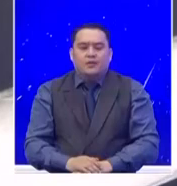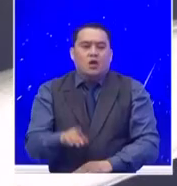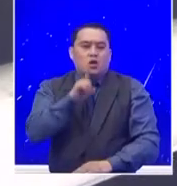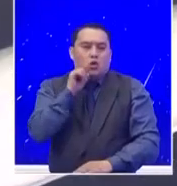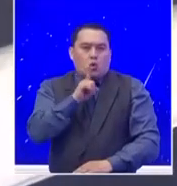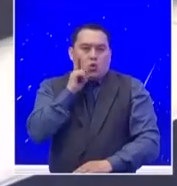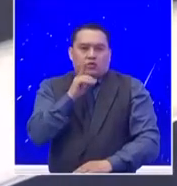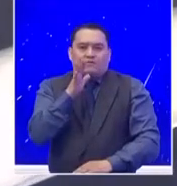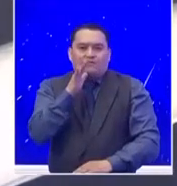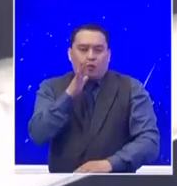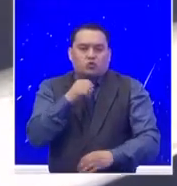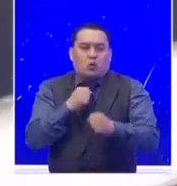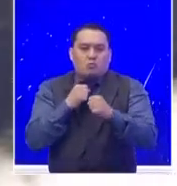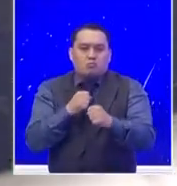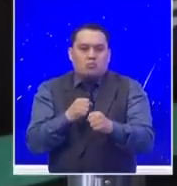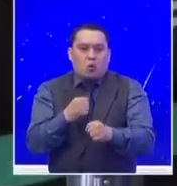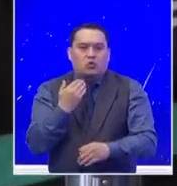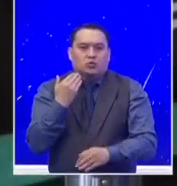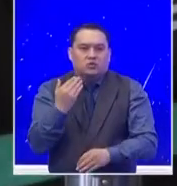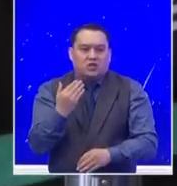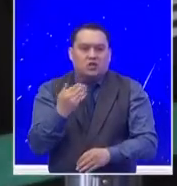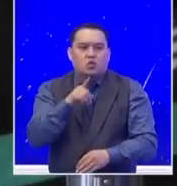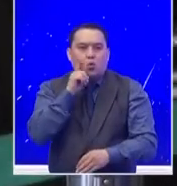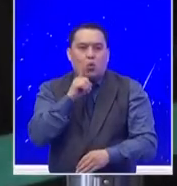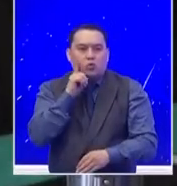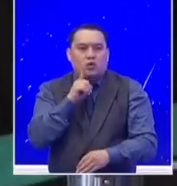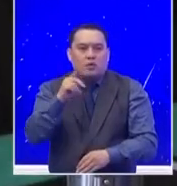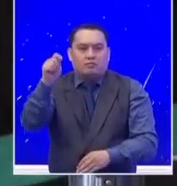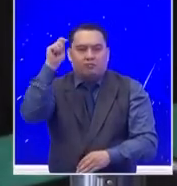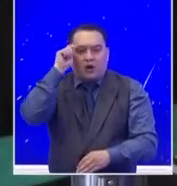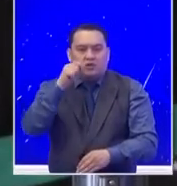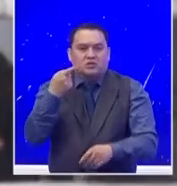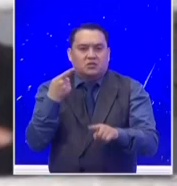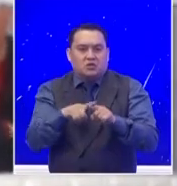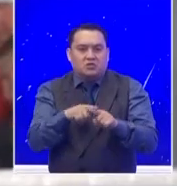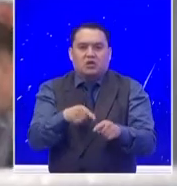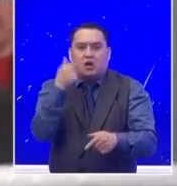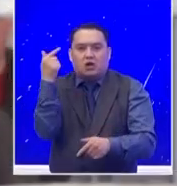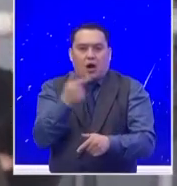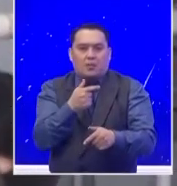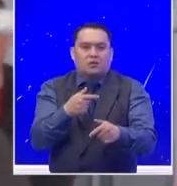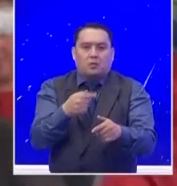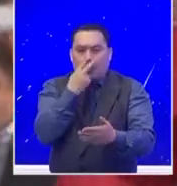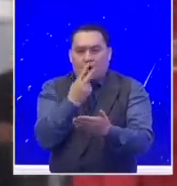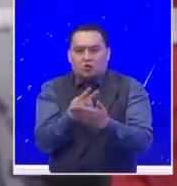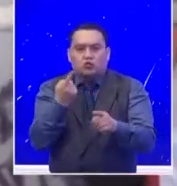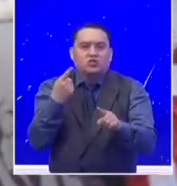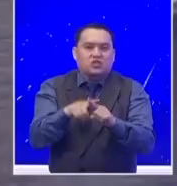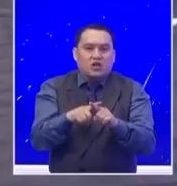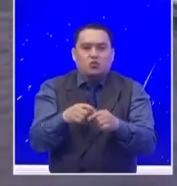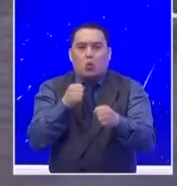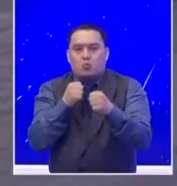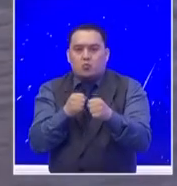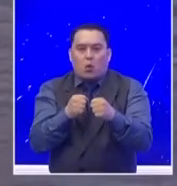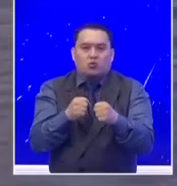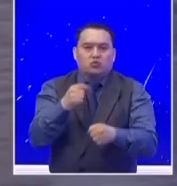раз того возраста, во сколько в бокс пришел Сабит Жанатаев. Еще юные парни, но уже техничные боксеры четко и грамотно демонстрируют силу, парируют ситуацию на ринге